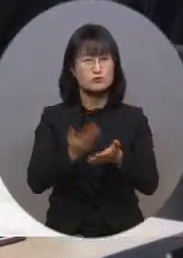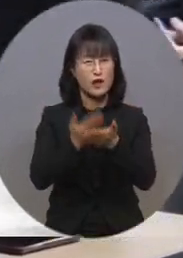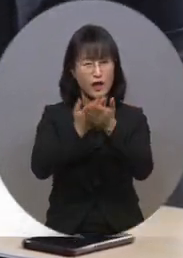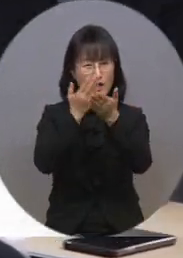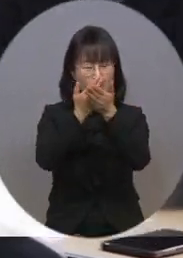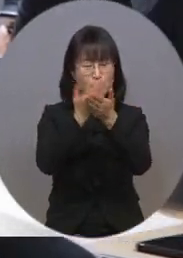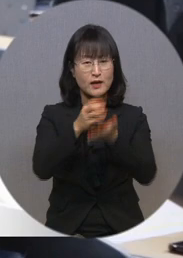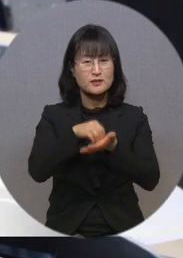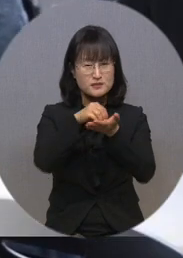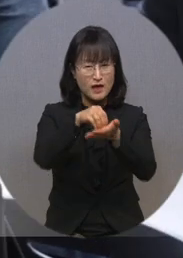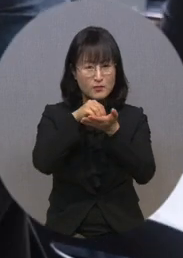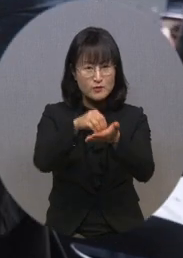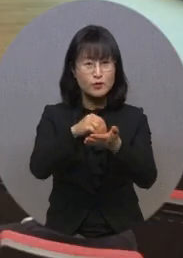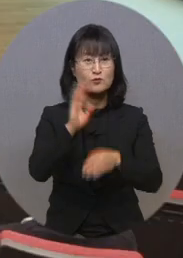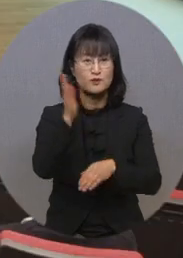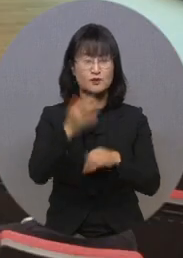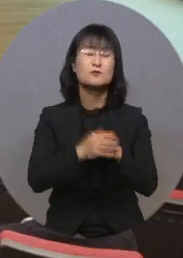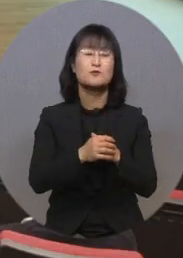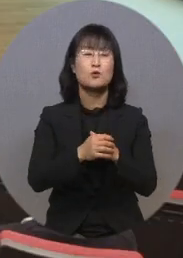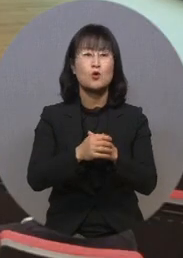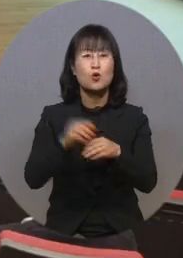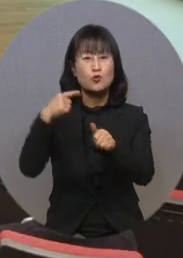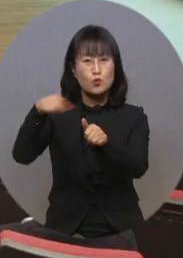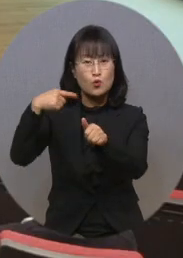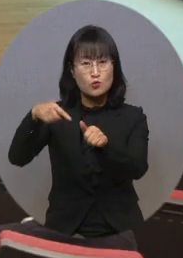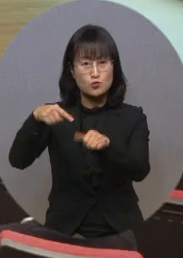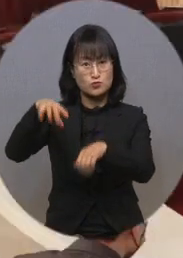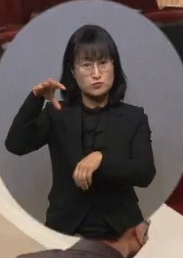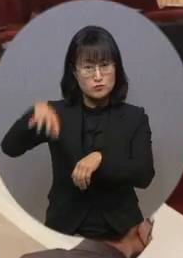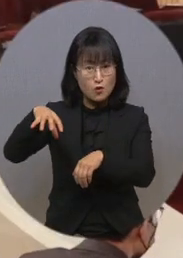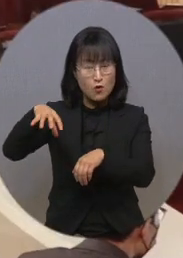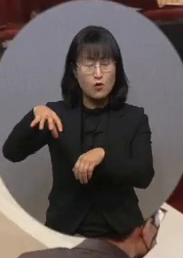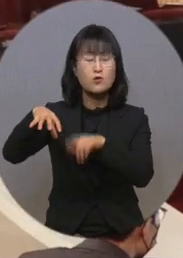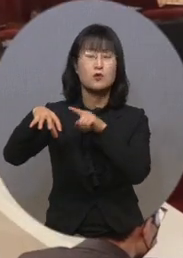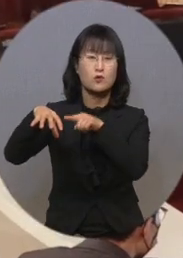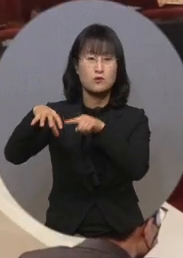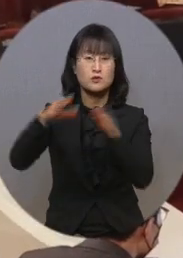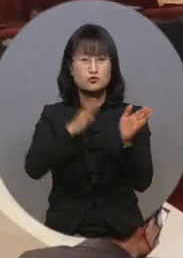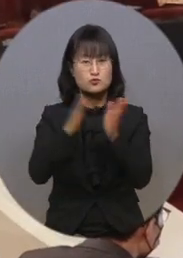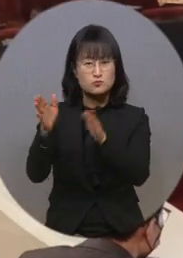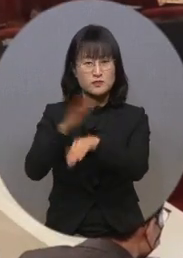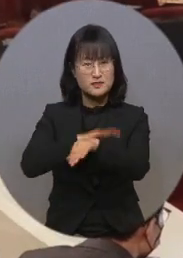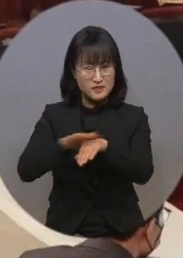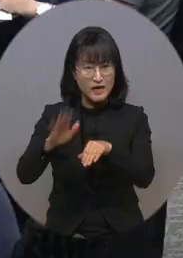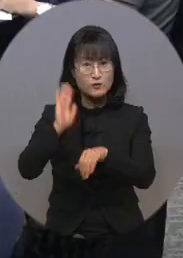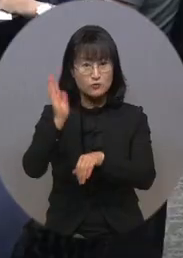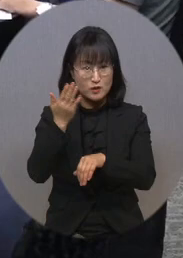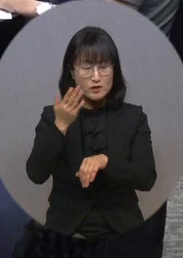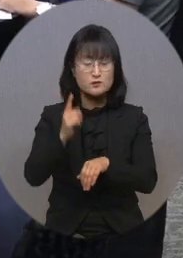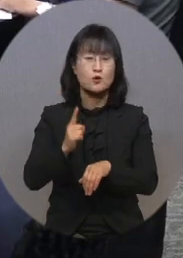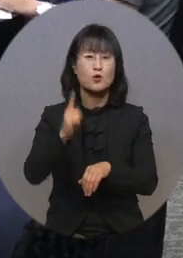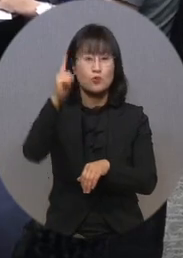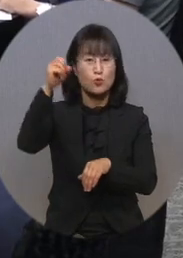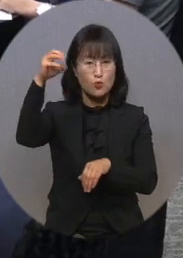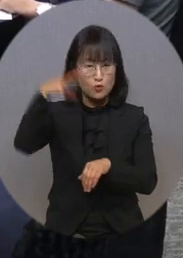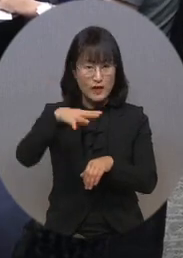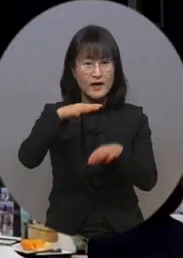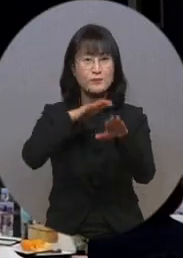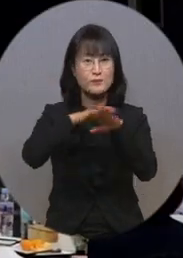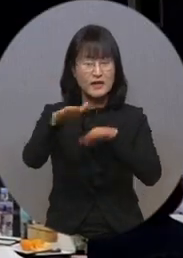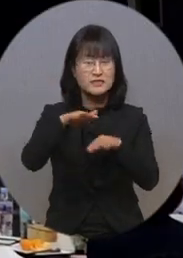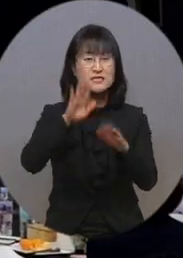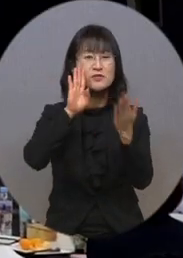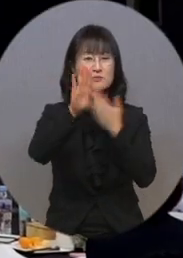이뤄진 것은 물론 고향교육지원청의 면밀한 준비와 체계적인 지원이 더해지면서 고향형 미래교육 모델은